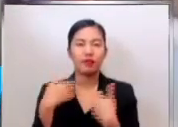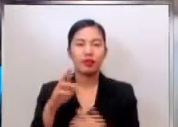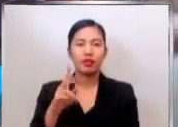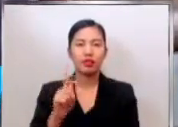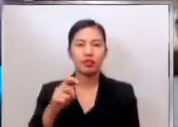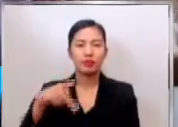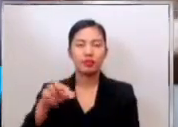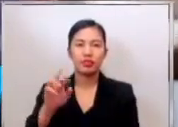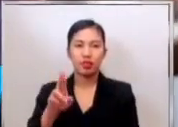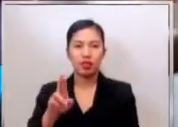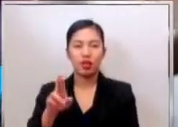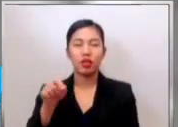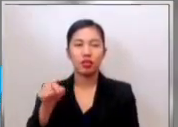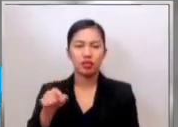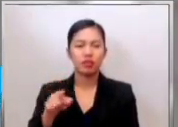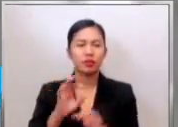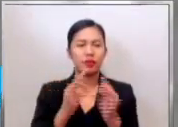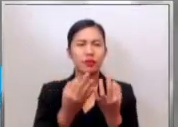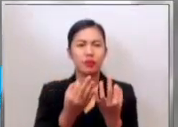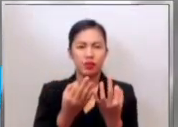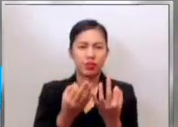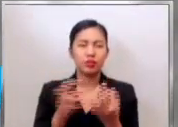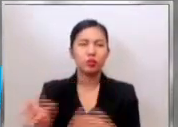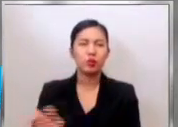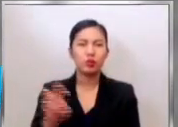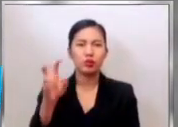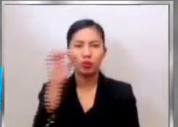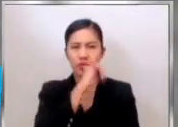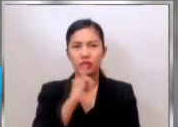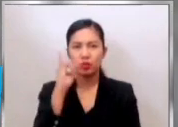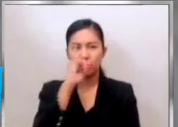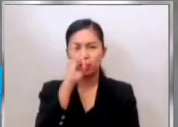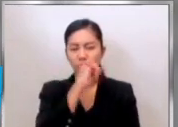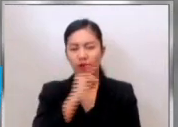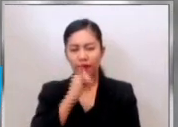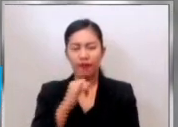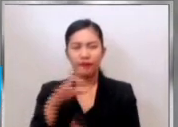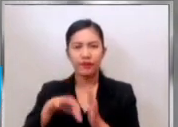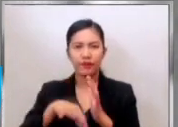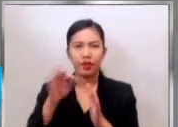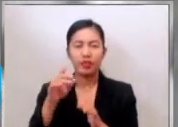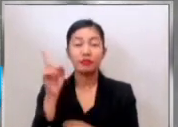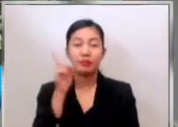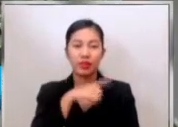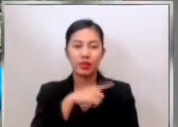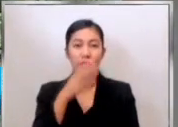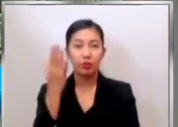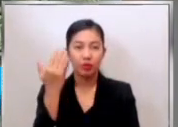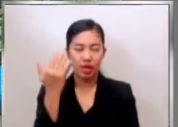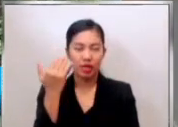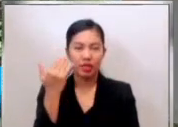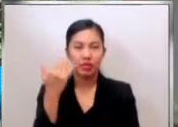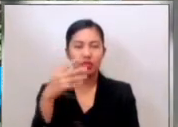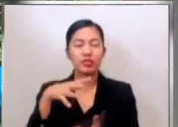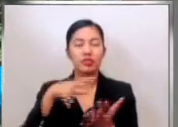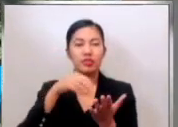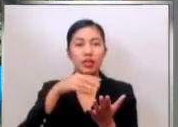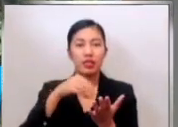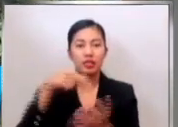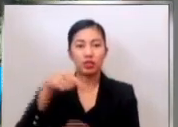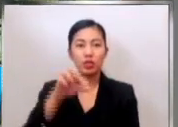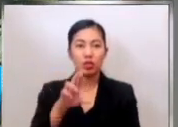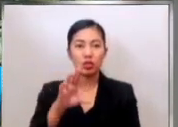pamilyang papunta sa ng Iloilo na nabukong Peke pala. Nang iskan daw kasi ang QR code, may lumalabas na pangalang